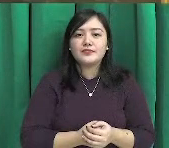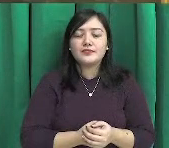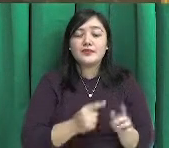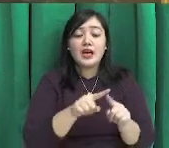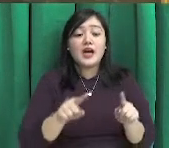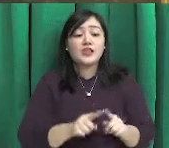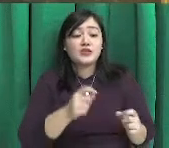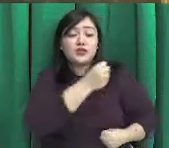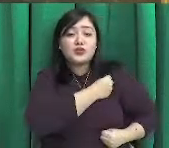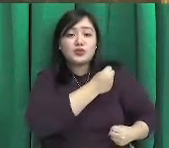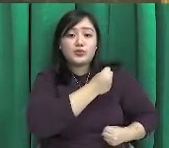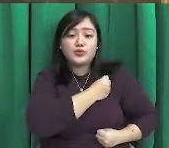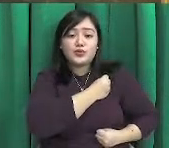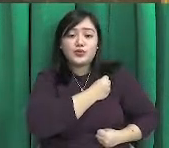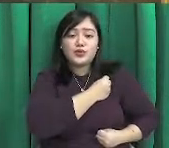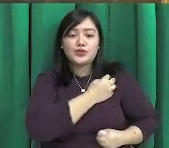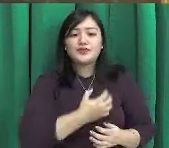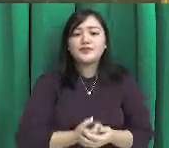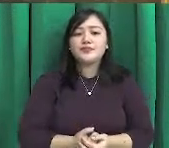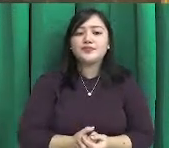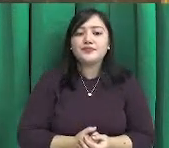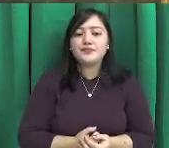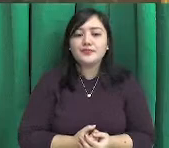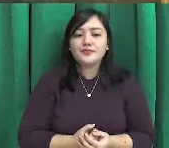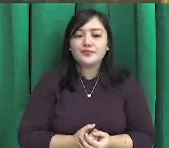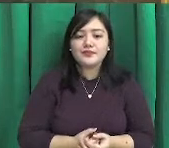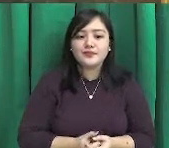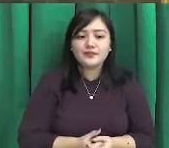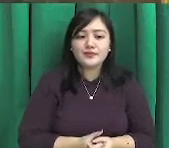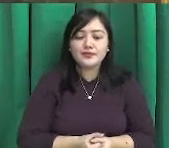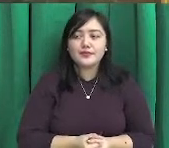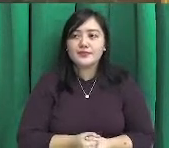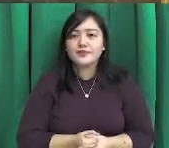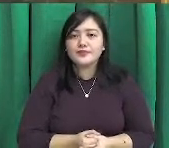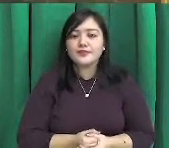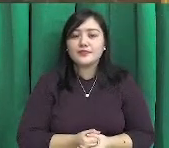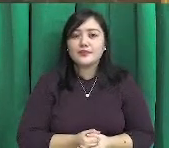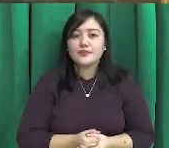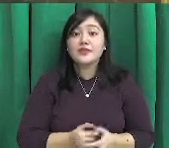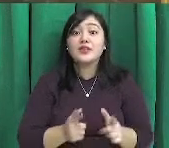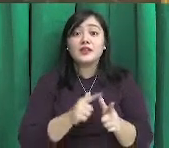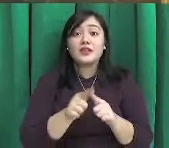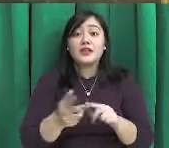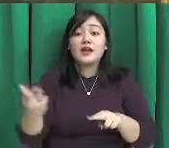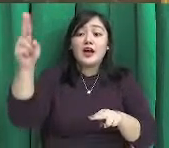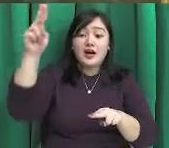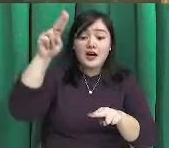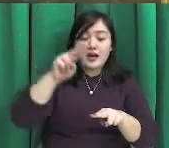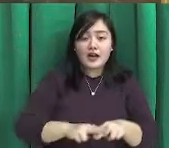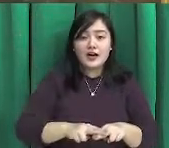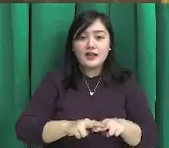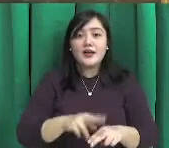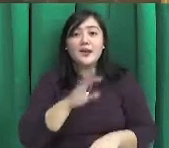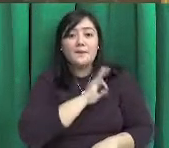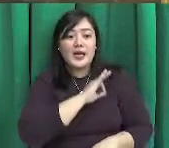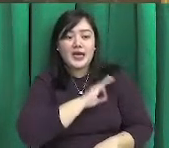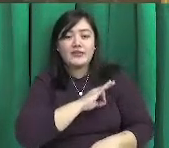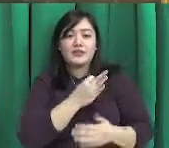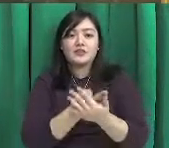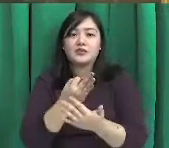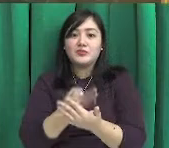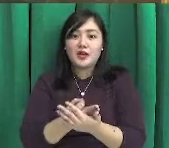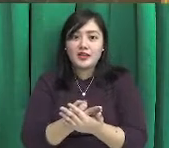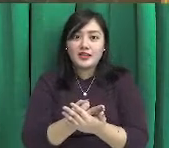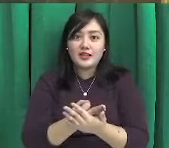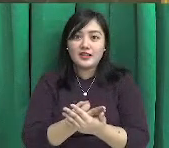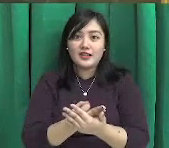unit entitled for hazardous duty pay. So, plus yung amin pong SA, mga benefits, tunaas.